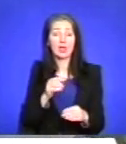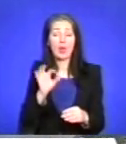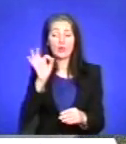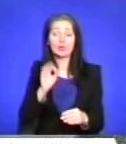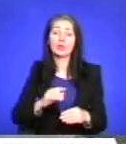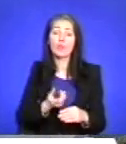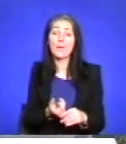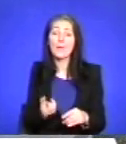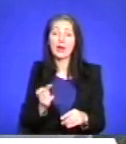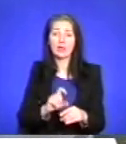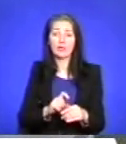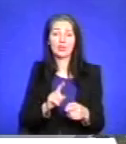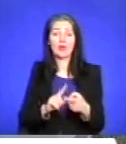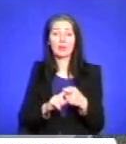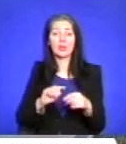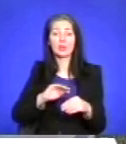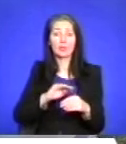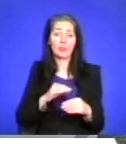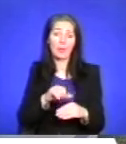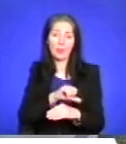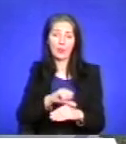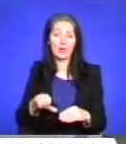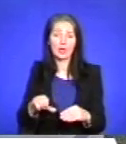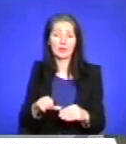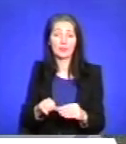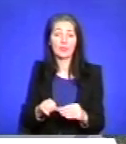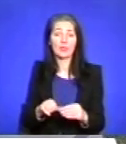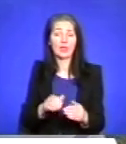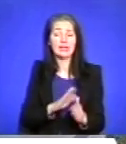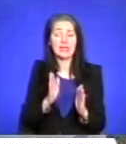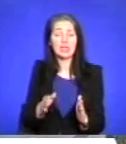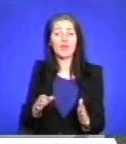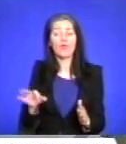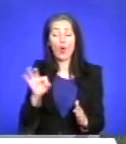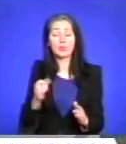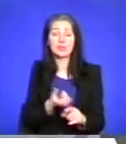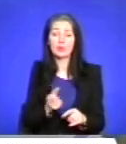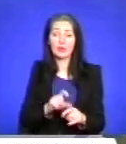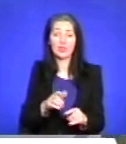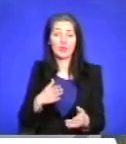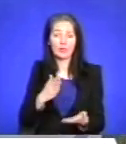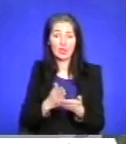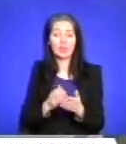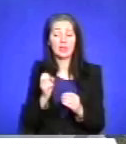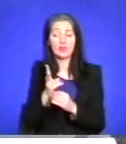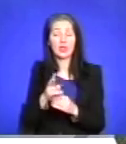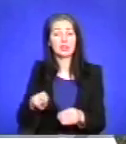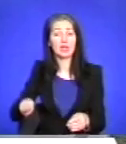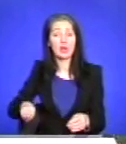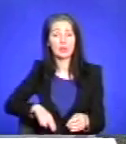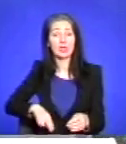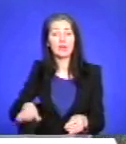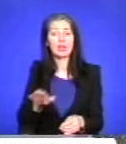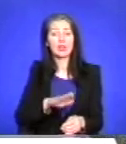перевищив епідпорогові значення. Але він не тільки в області перевищив, а є у нас 12 адміністративних територій,